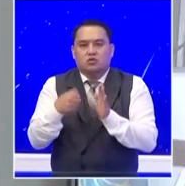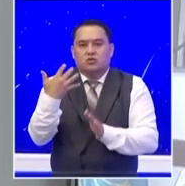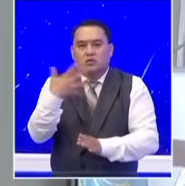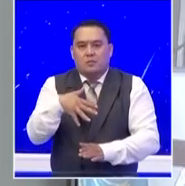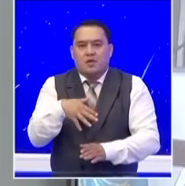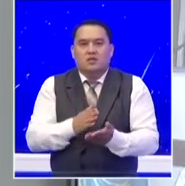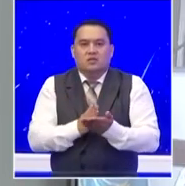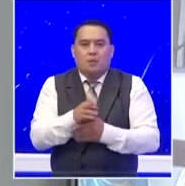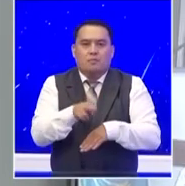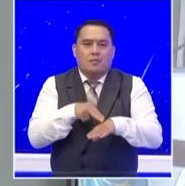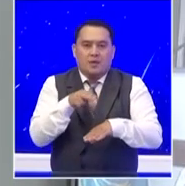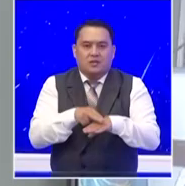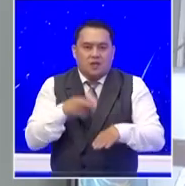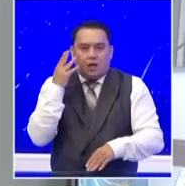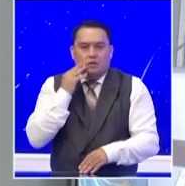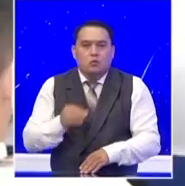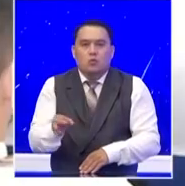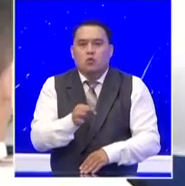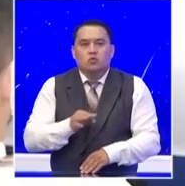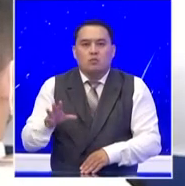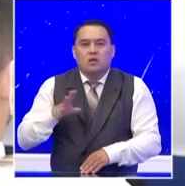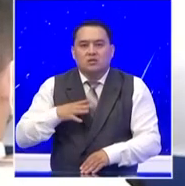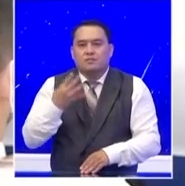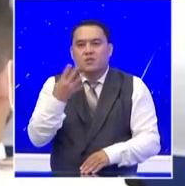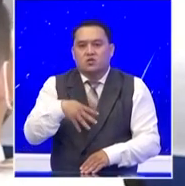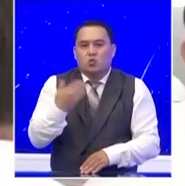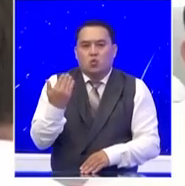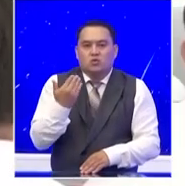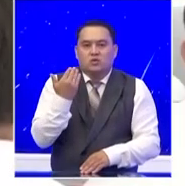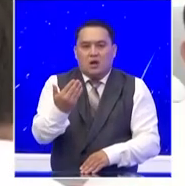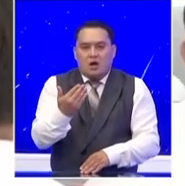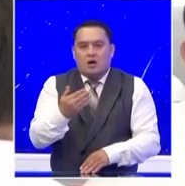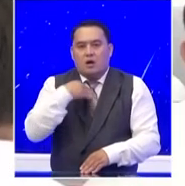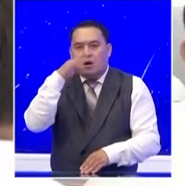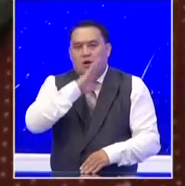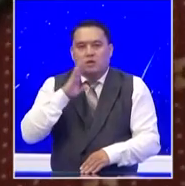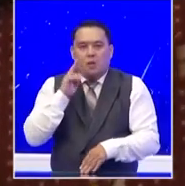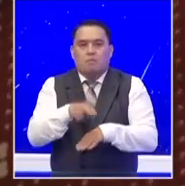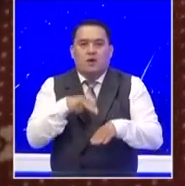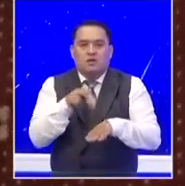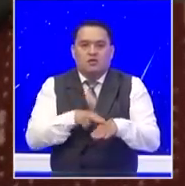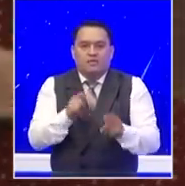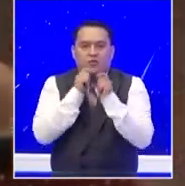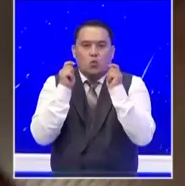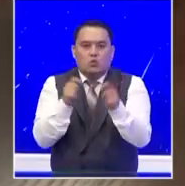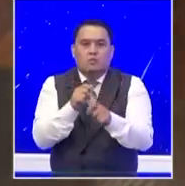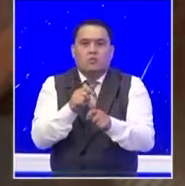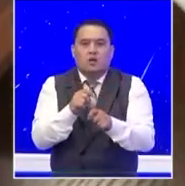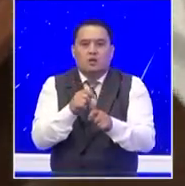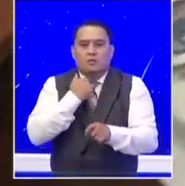свыше 650 стражей порядка Алматинской области, а также 44 родителям полицейских